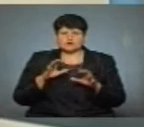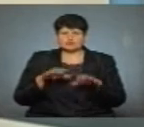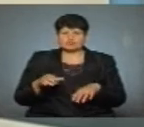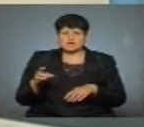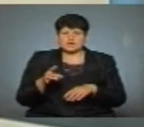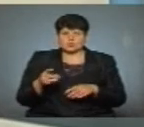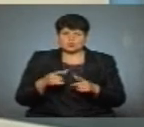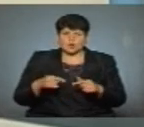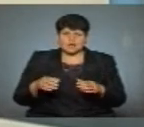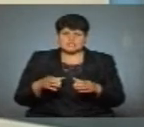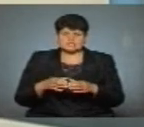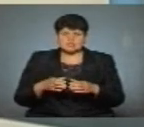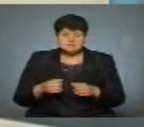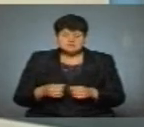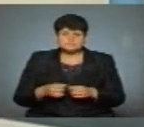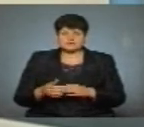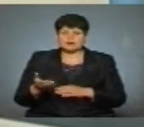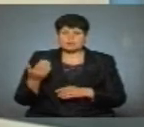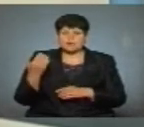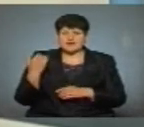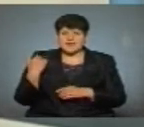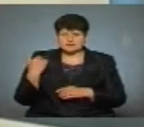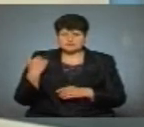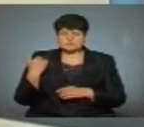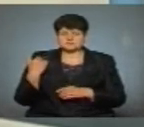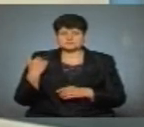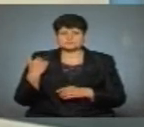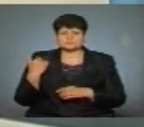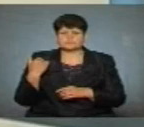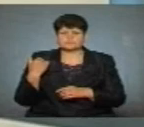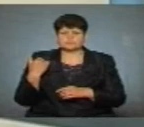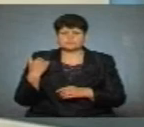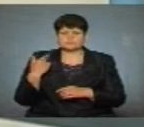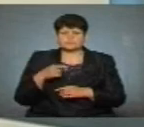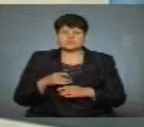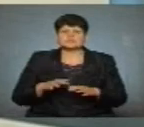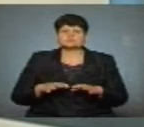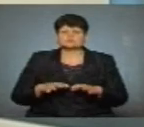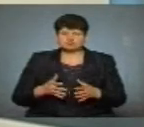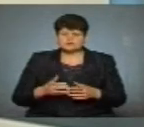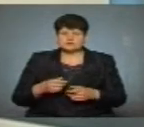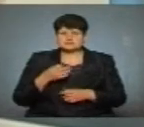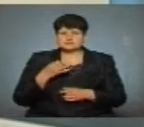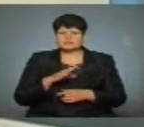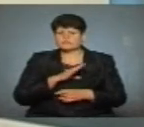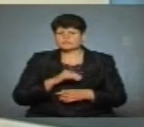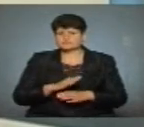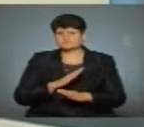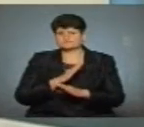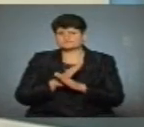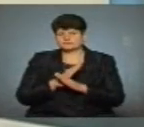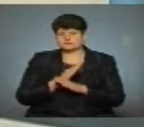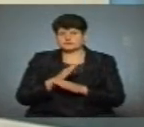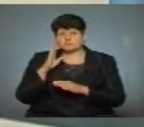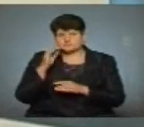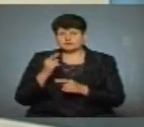що попередні, скажімо так, вони змучилися, вони сказали, все, хлопці, ви вернулися, давайте